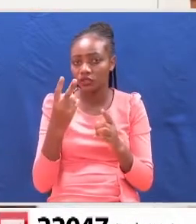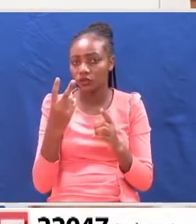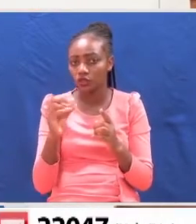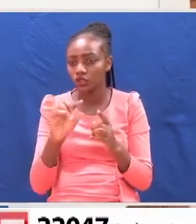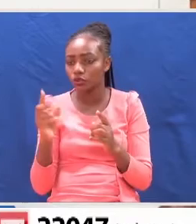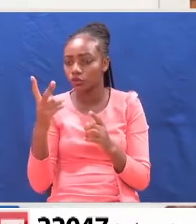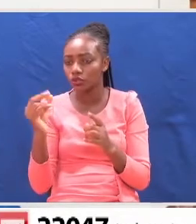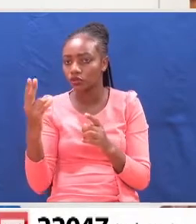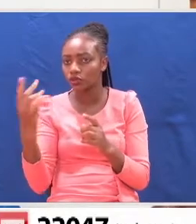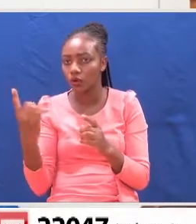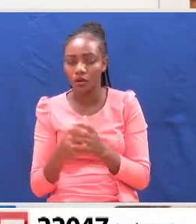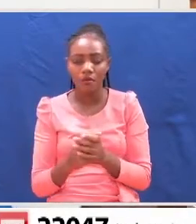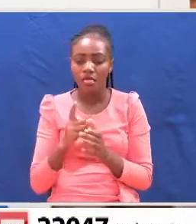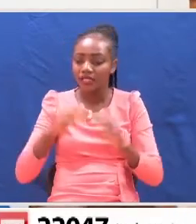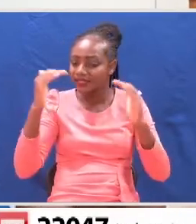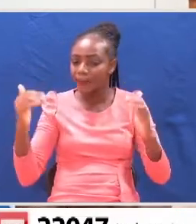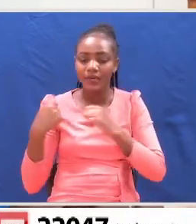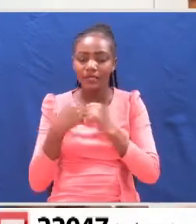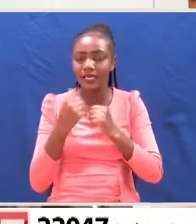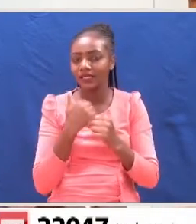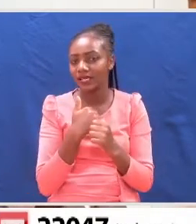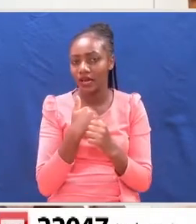ndiyo imekuwa changamoto kubwa sana